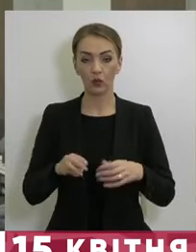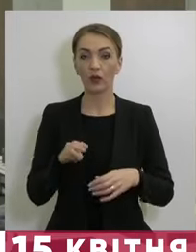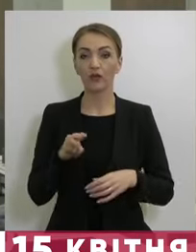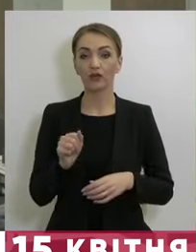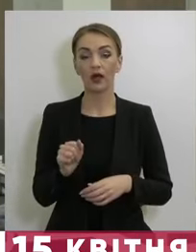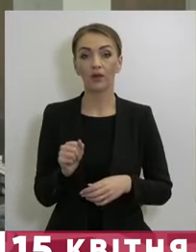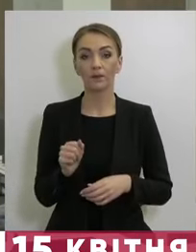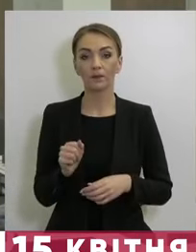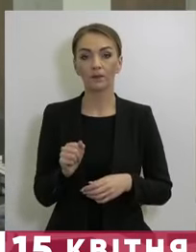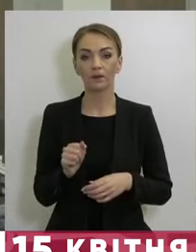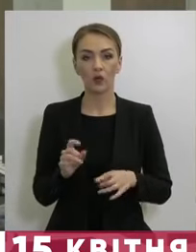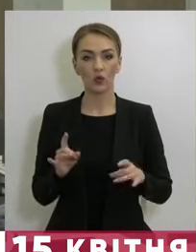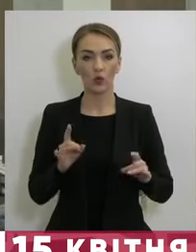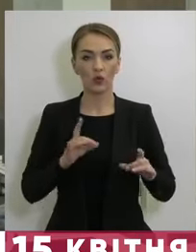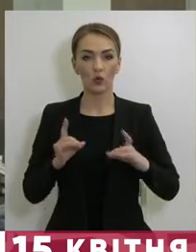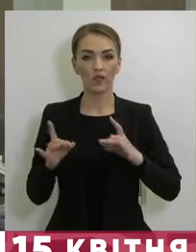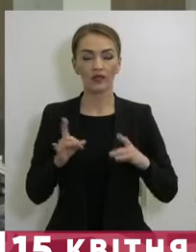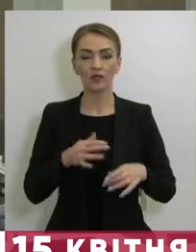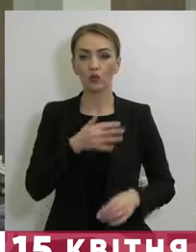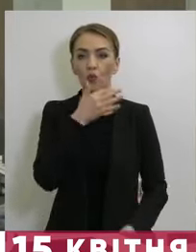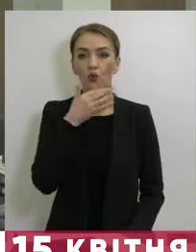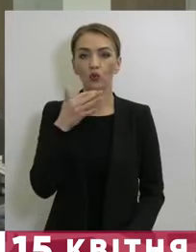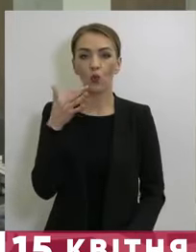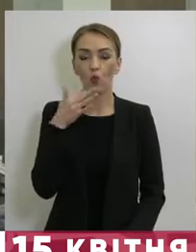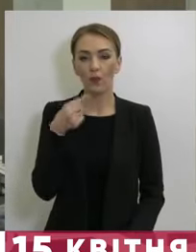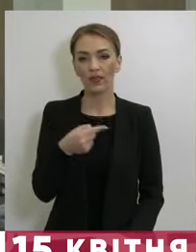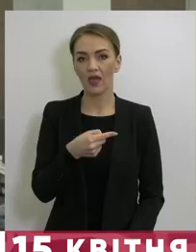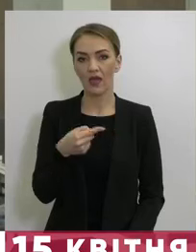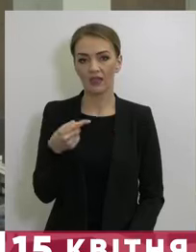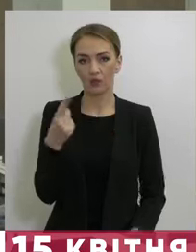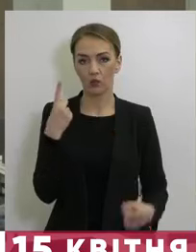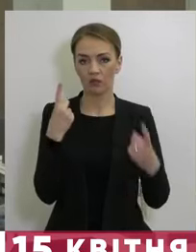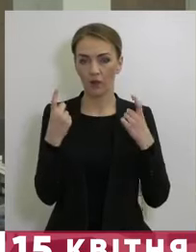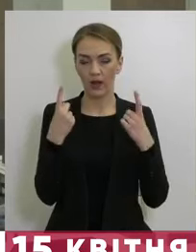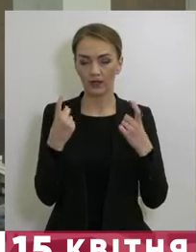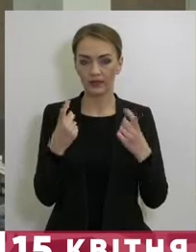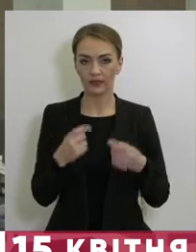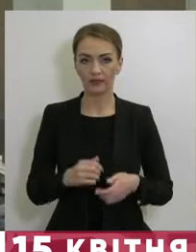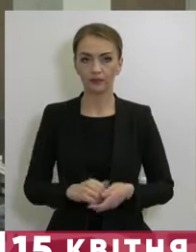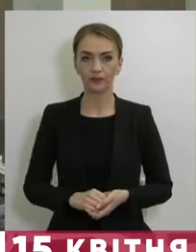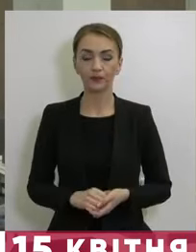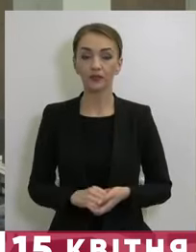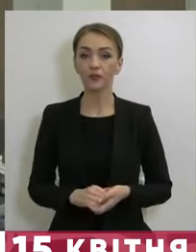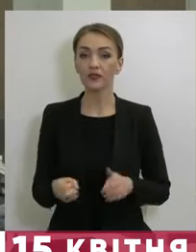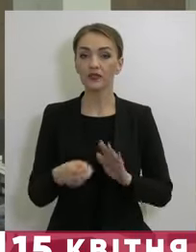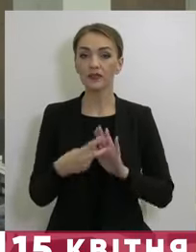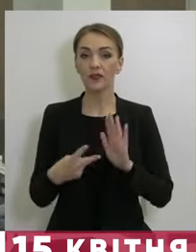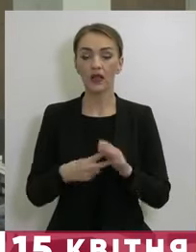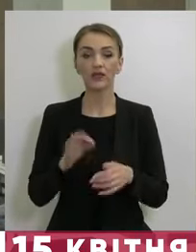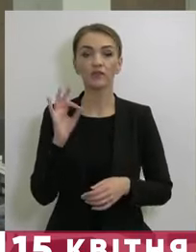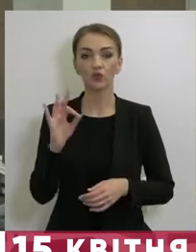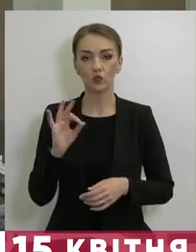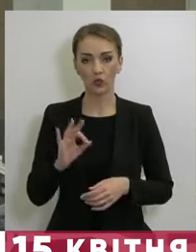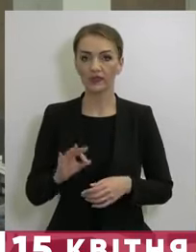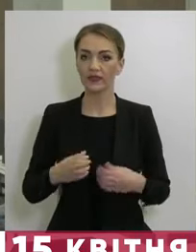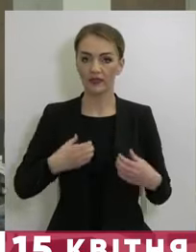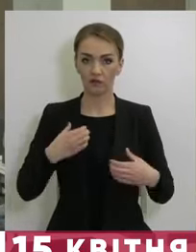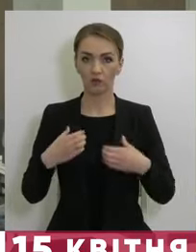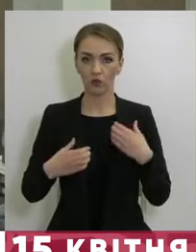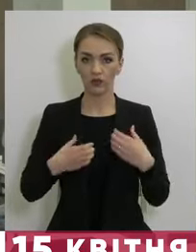роздратованість потоком негативної інформації. 17%